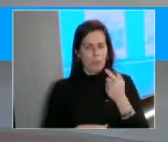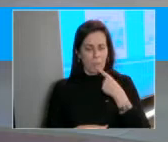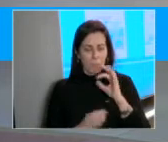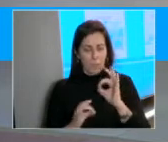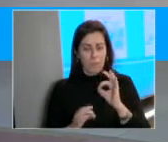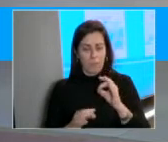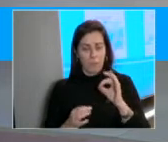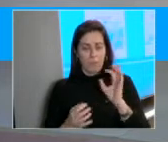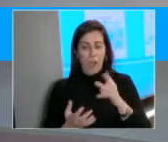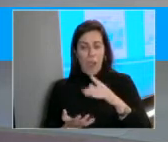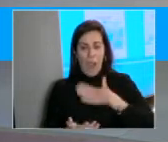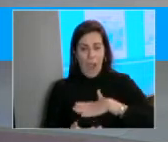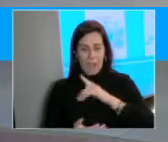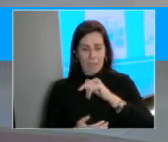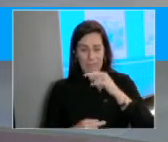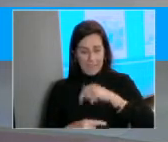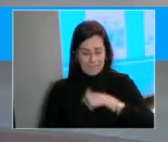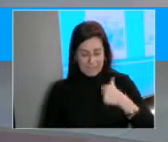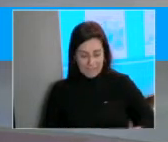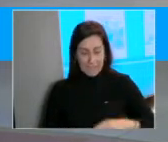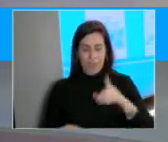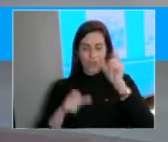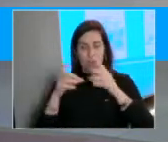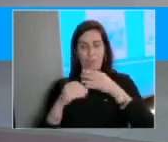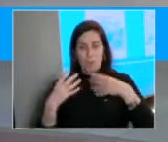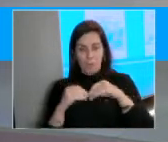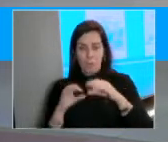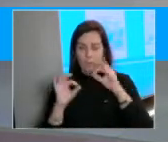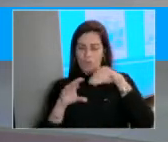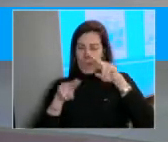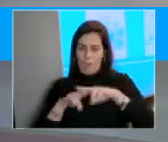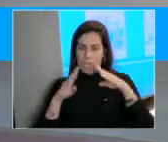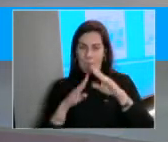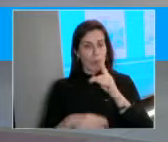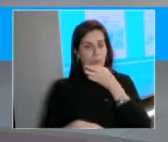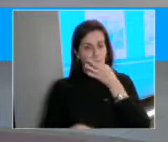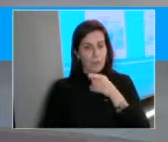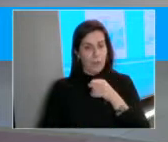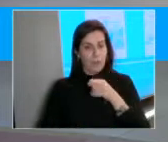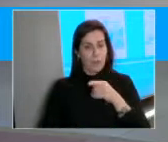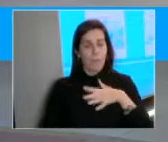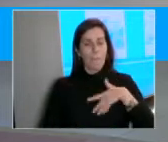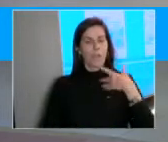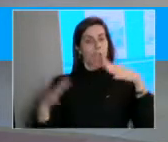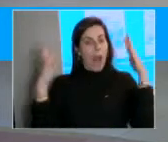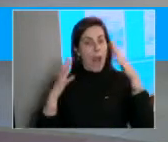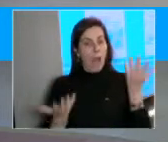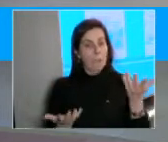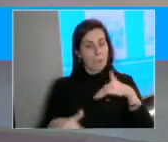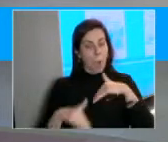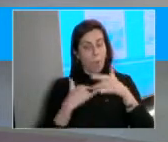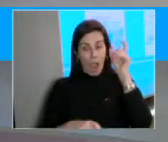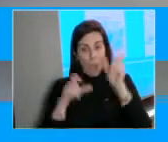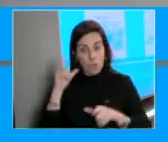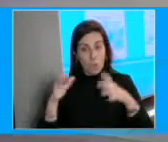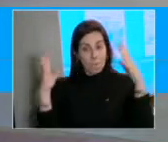יום השנה הסיני, שאנשים באמת עם המשפחות שלהם, בעיקר בבתים, אבל השאלה אם אתה מרגיש פאניקה ברחובות, האם